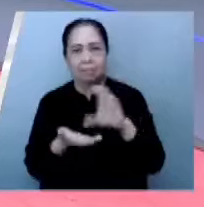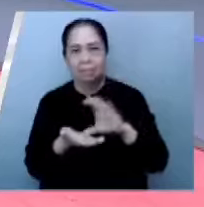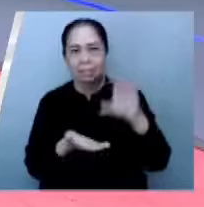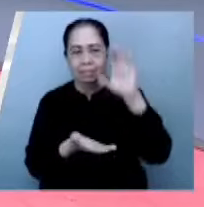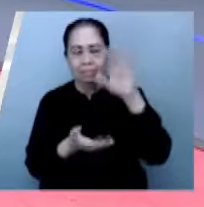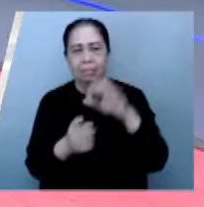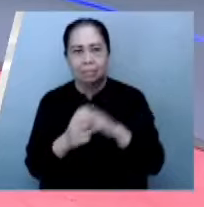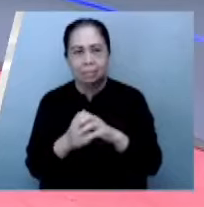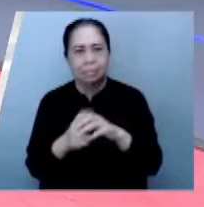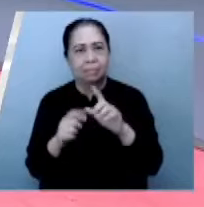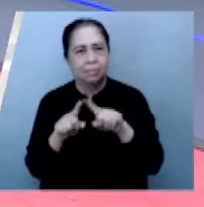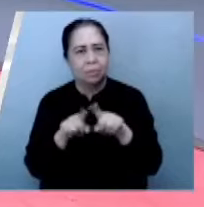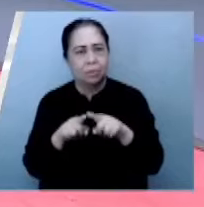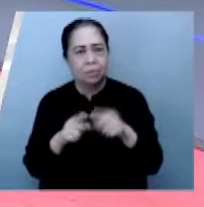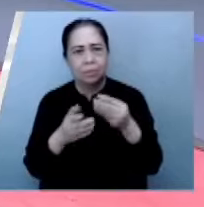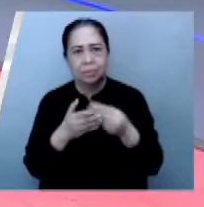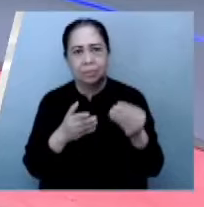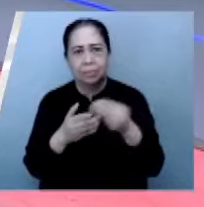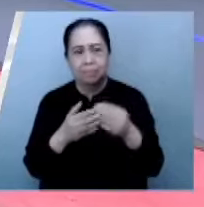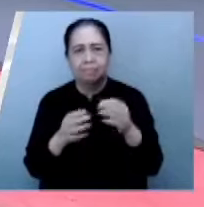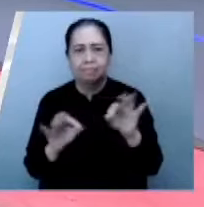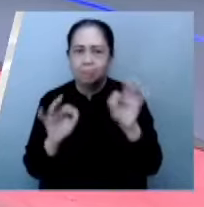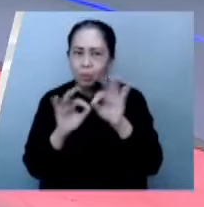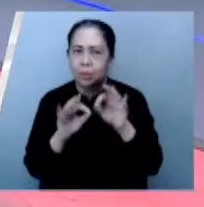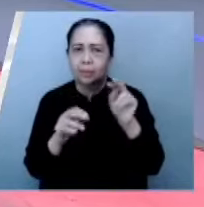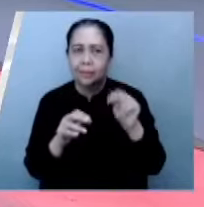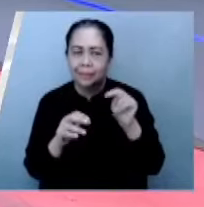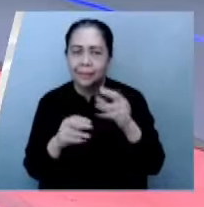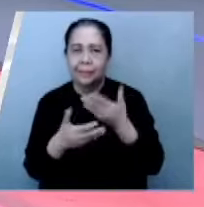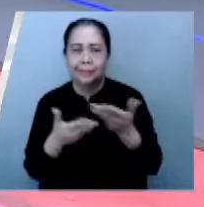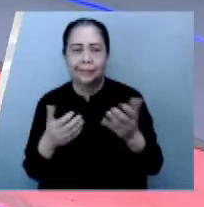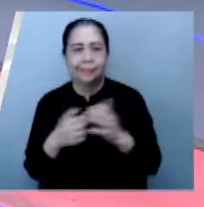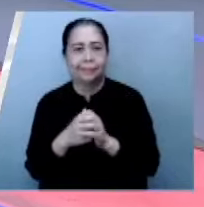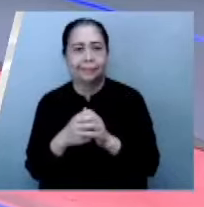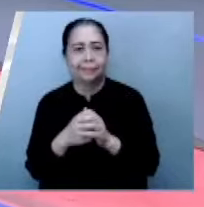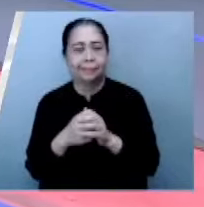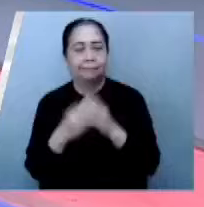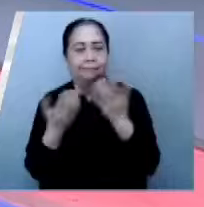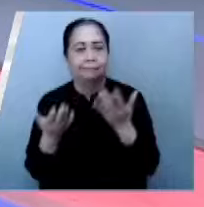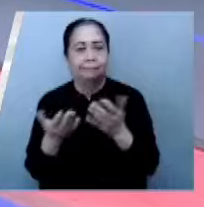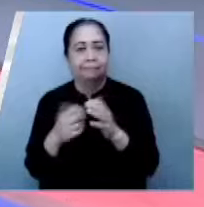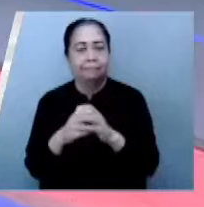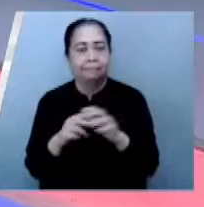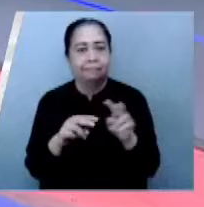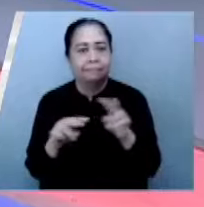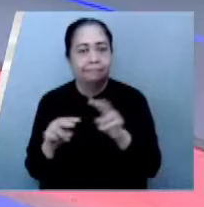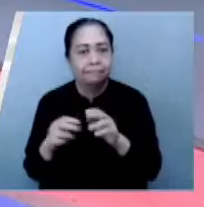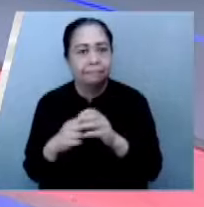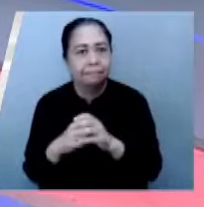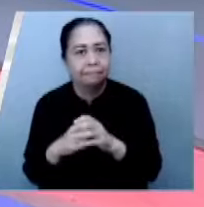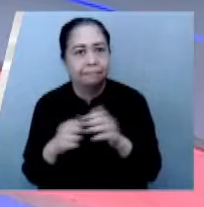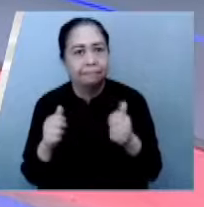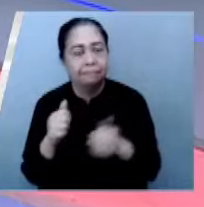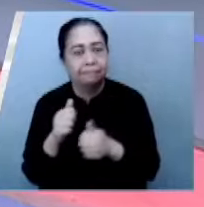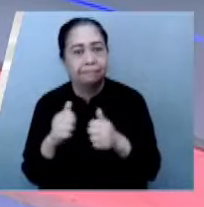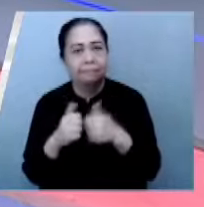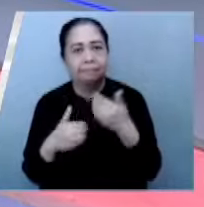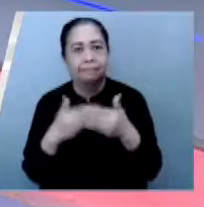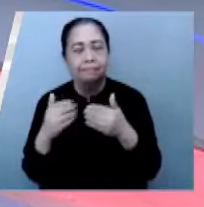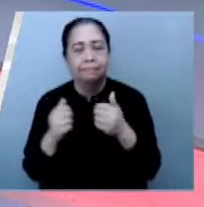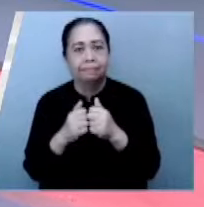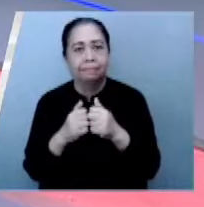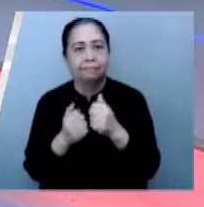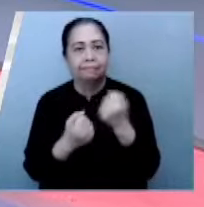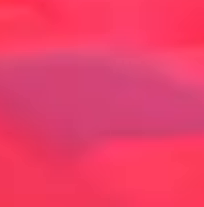nila ng mga pangunahing pangangailangan. Sila naman ang ating hinatira ng tulong sa ilalim ng Operation Bayanihan ng